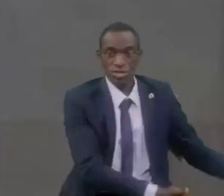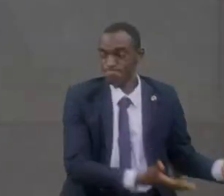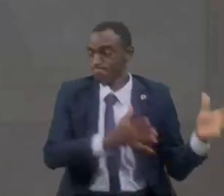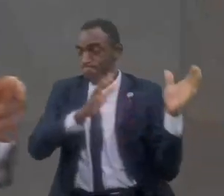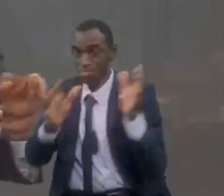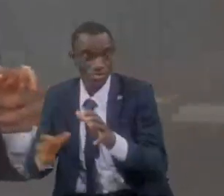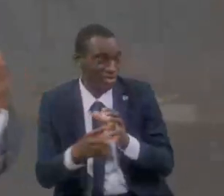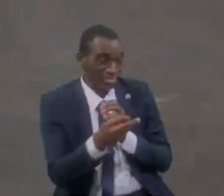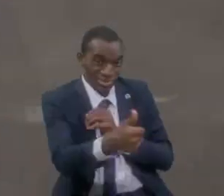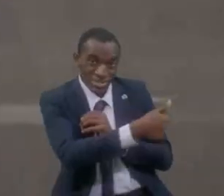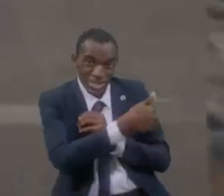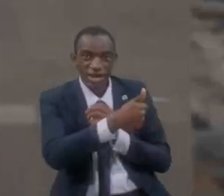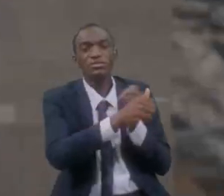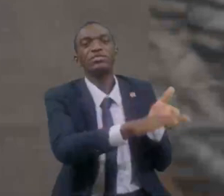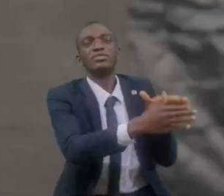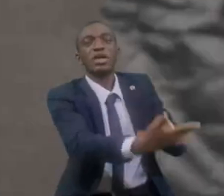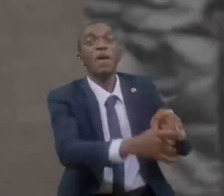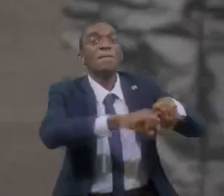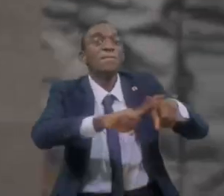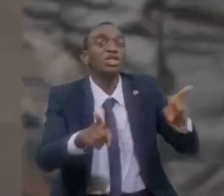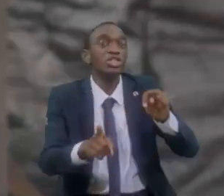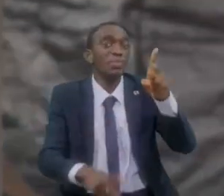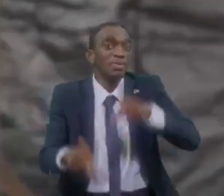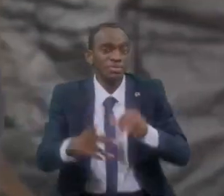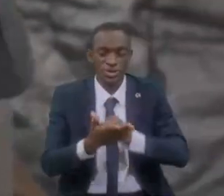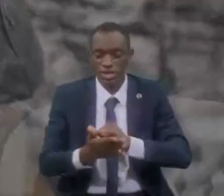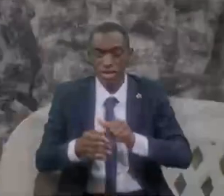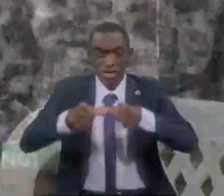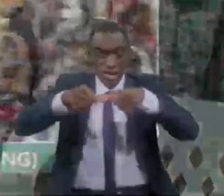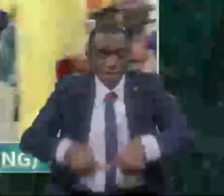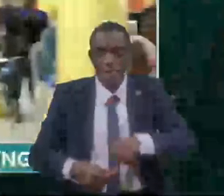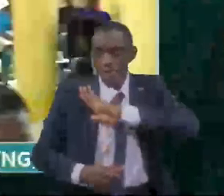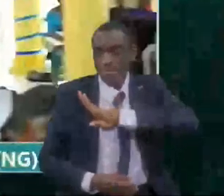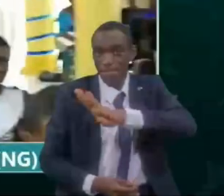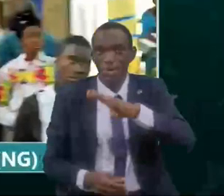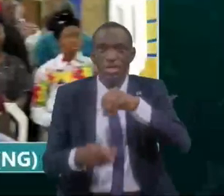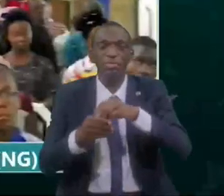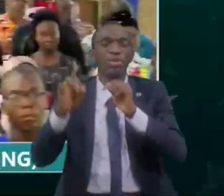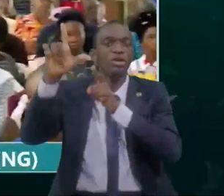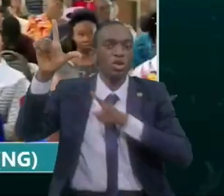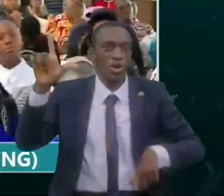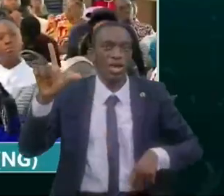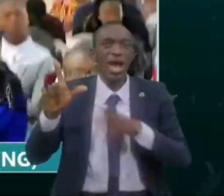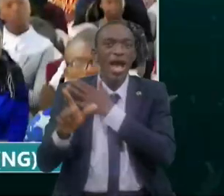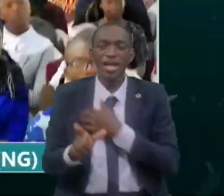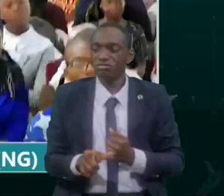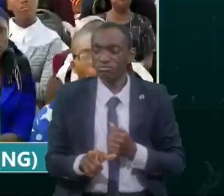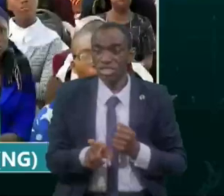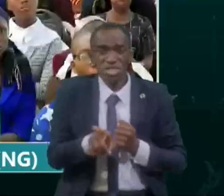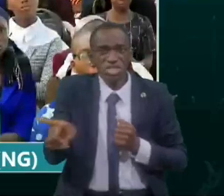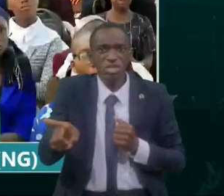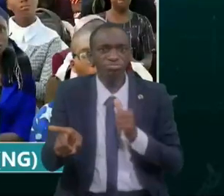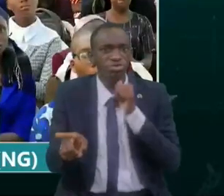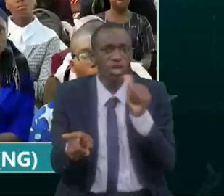qui sont morts. Mais ceux qui sont audacieux dans le Seigneur et qui ne fléchissent